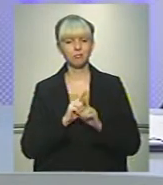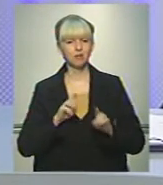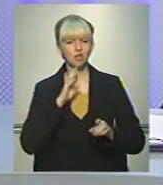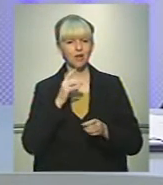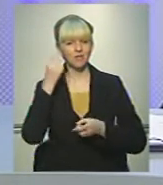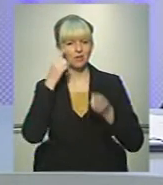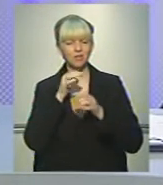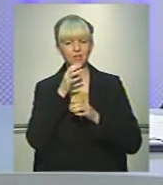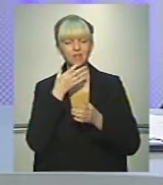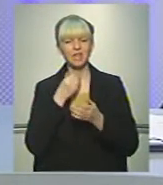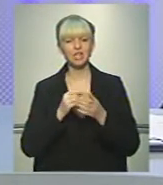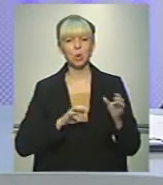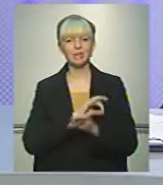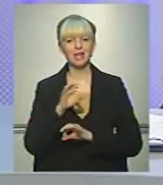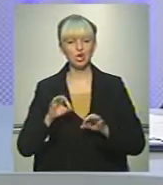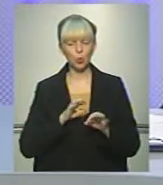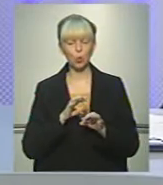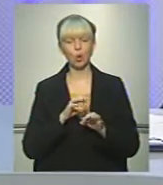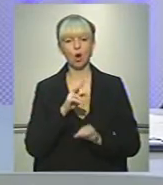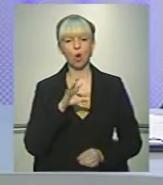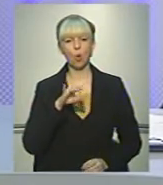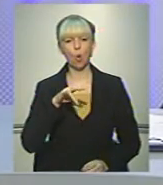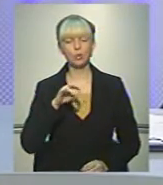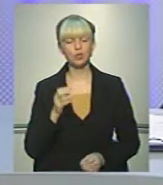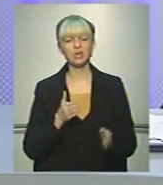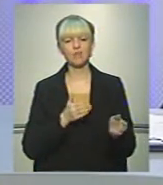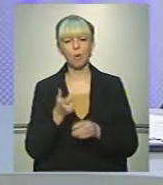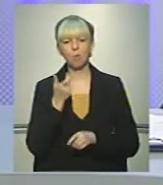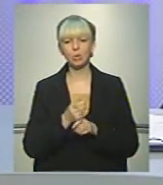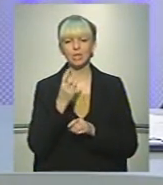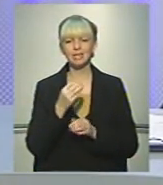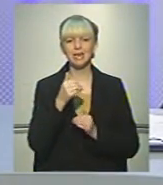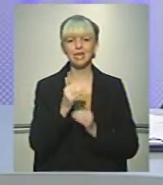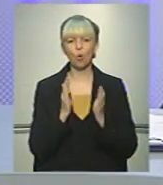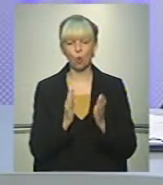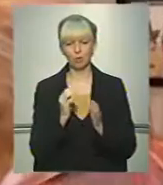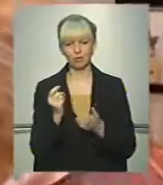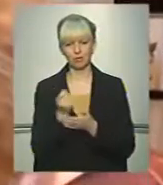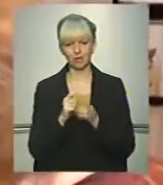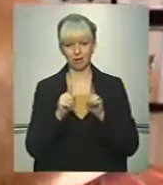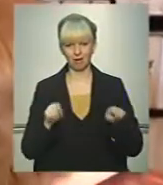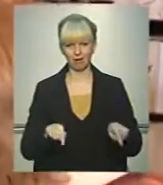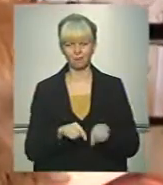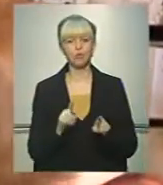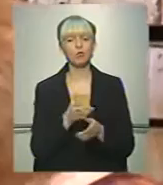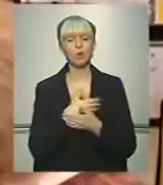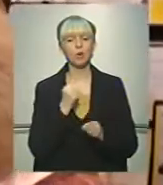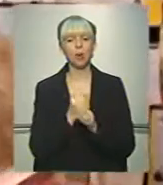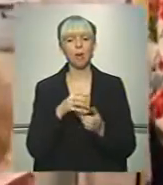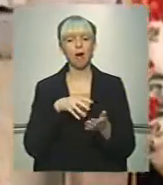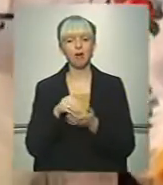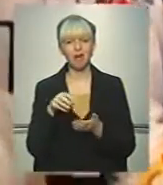вигадала власну техніку дизайн-колажу, за якою виготовила понад 300 ікон і картин. Ну, що ми робимо з